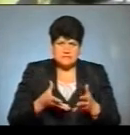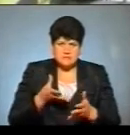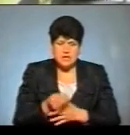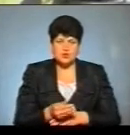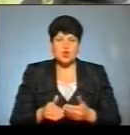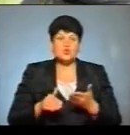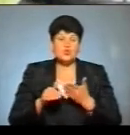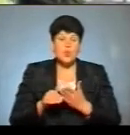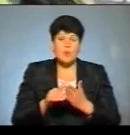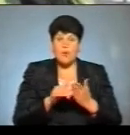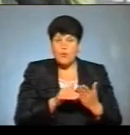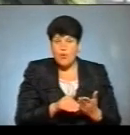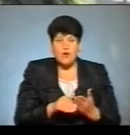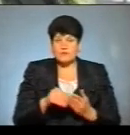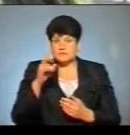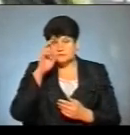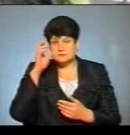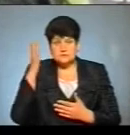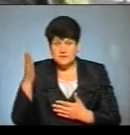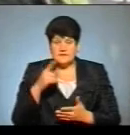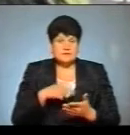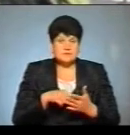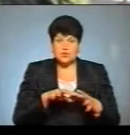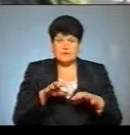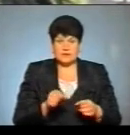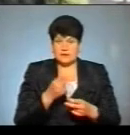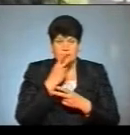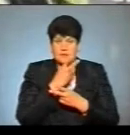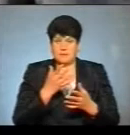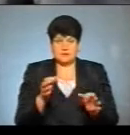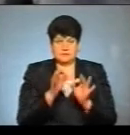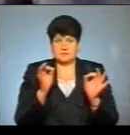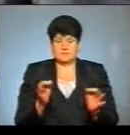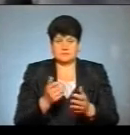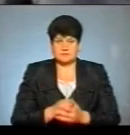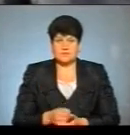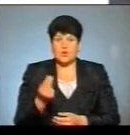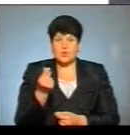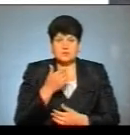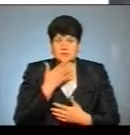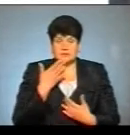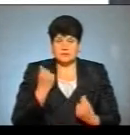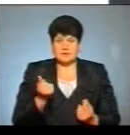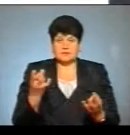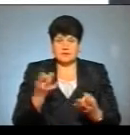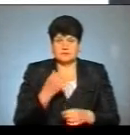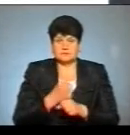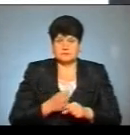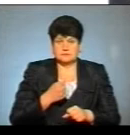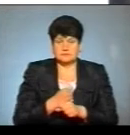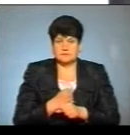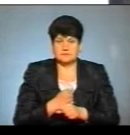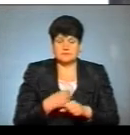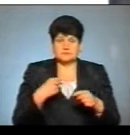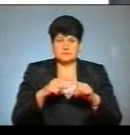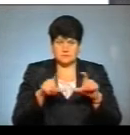Допомоги від государства і від міської влади ми не бачимо ніякої. Грошей немає, треба працювати.